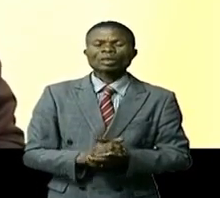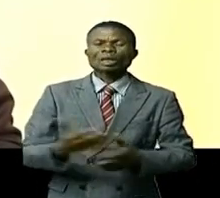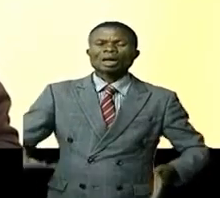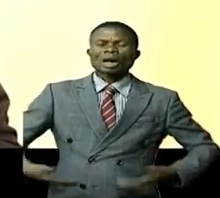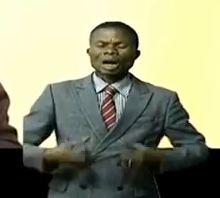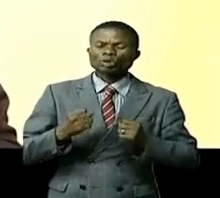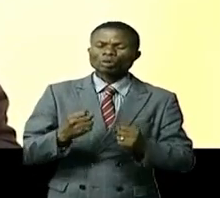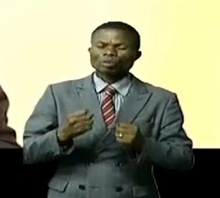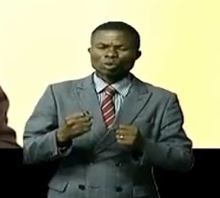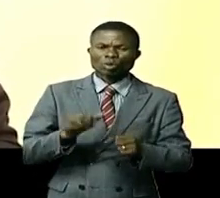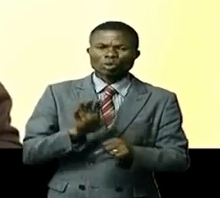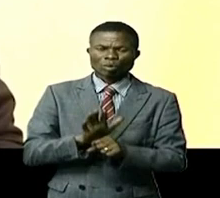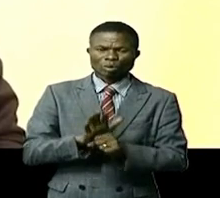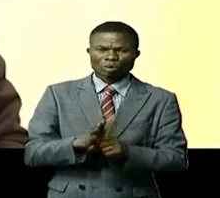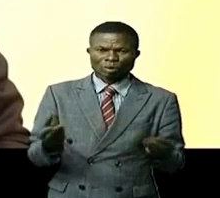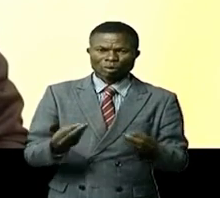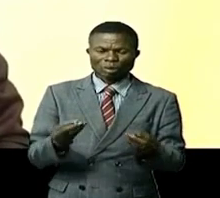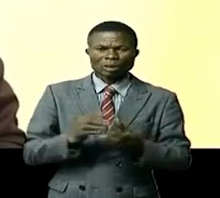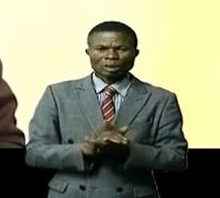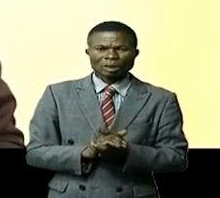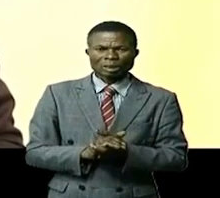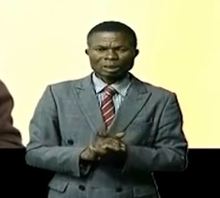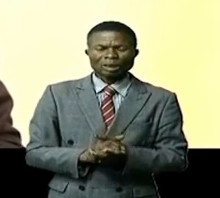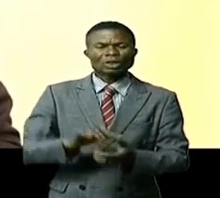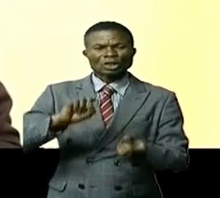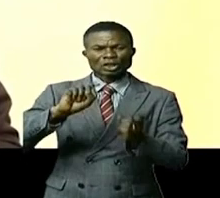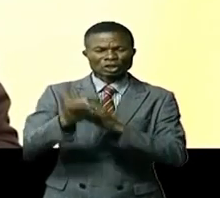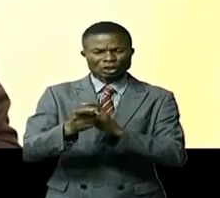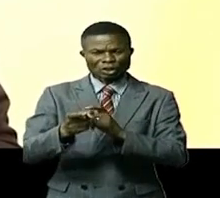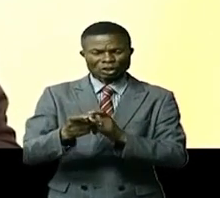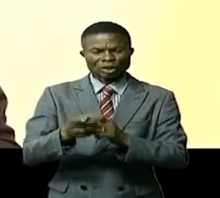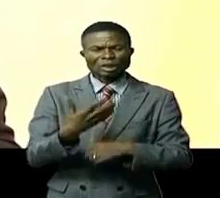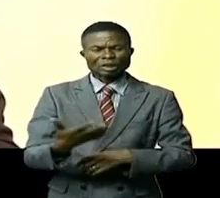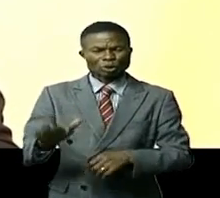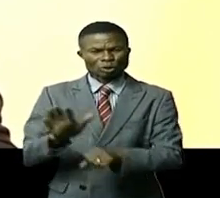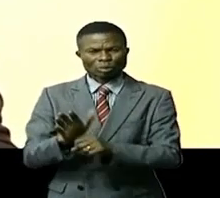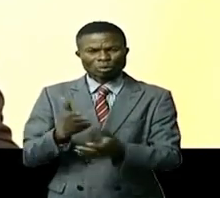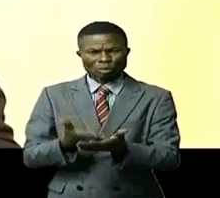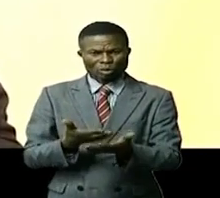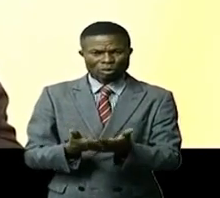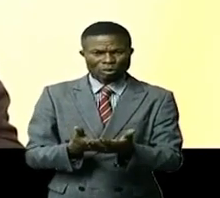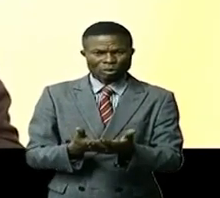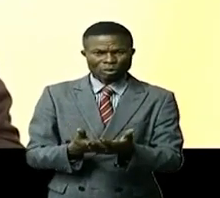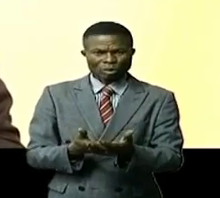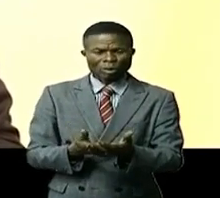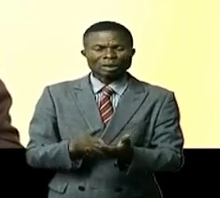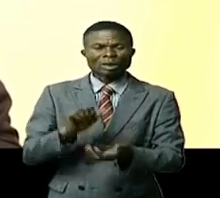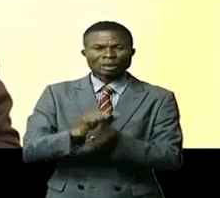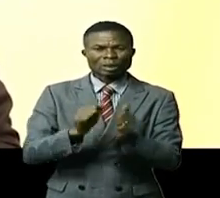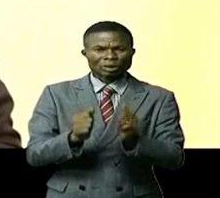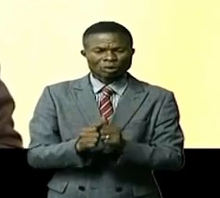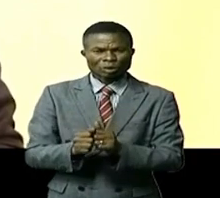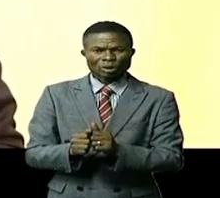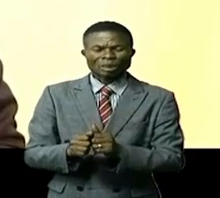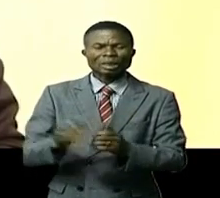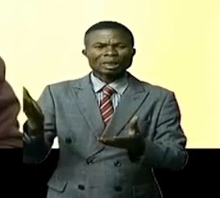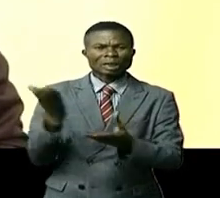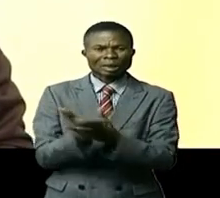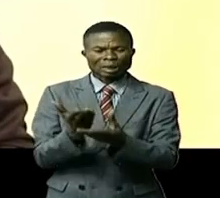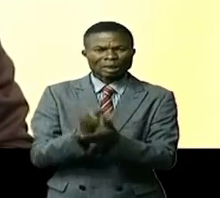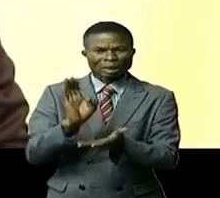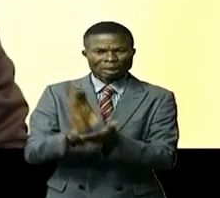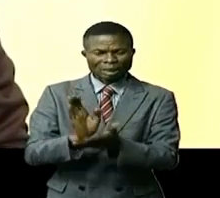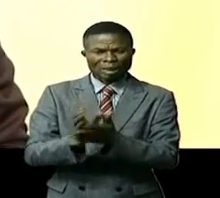jour et donc l'Office congolais de contrôle est un acteur principal dans la détermination et la certification de la